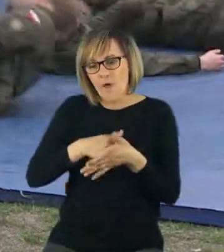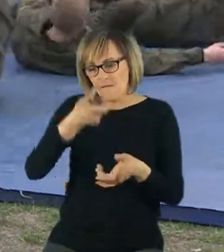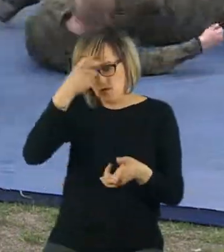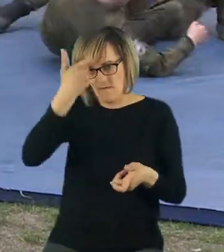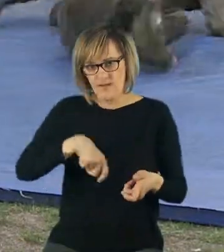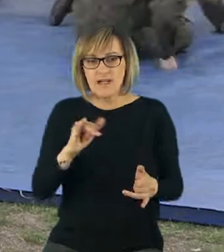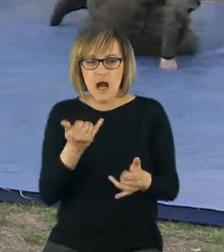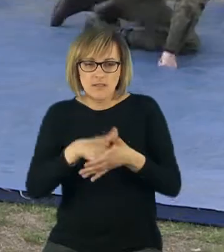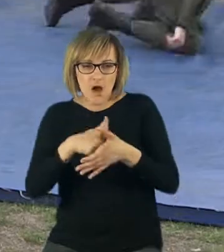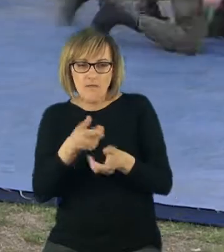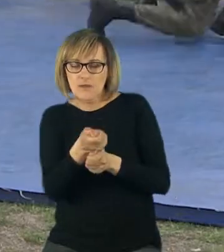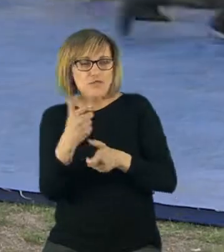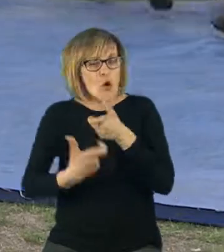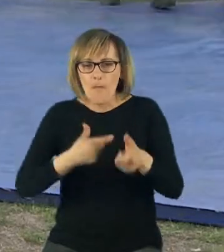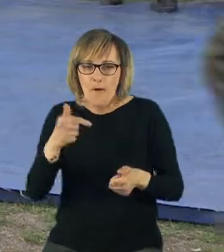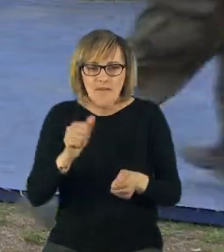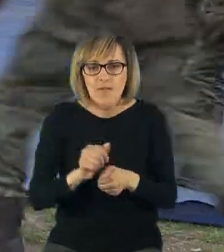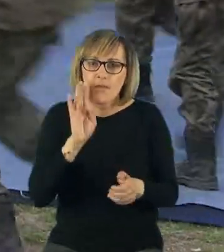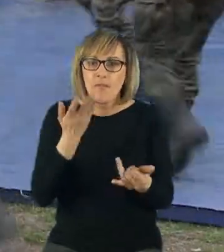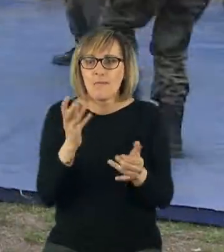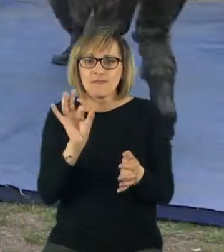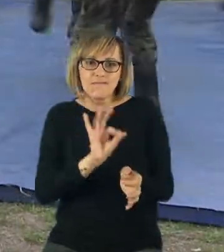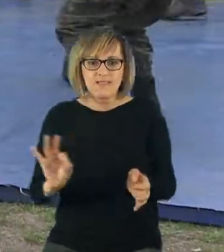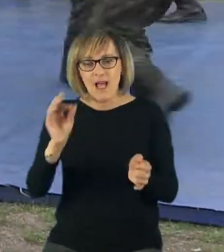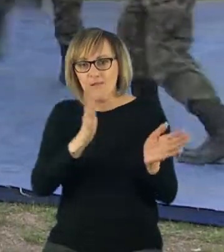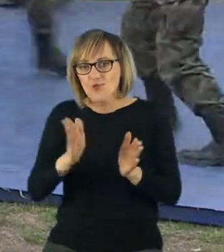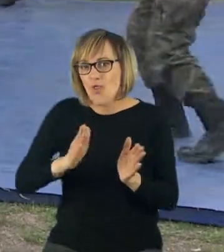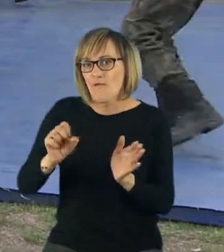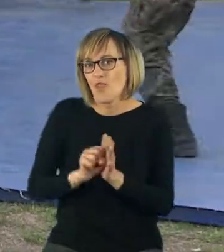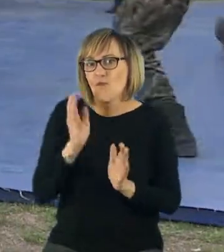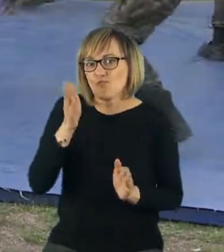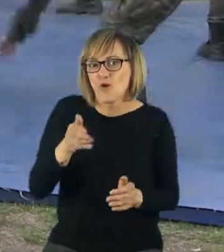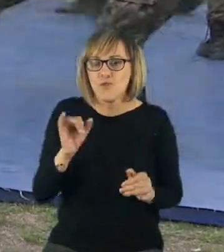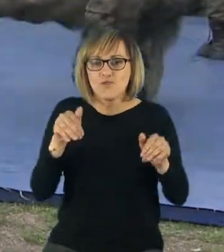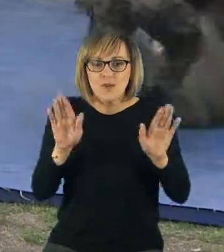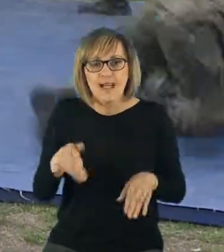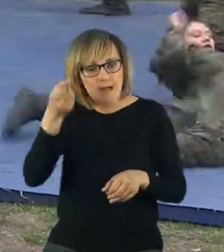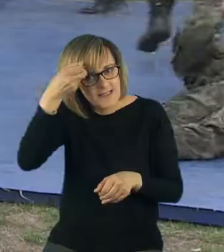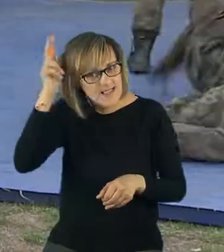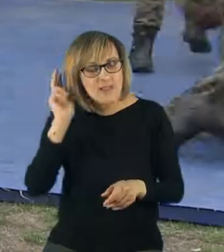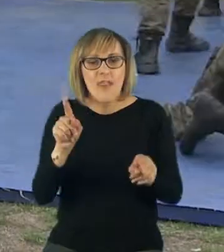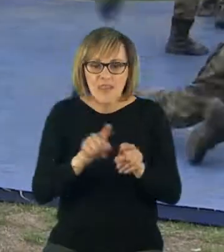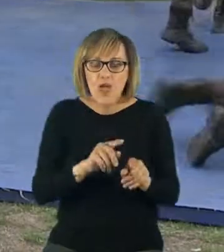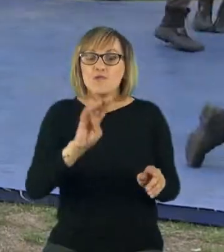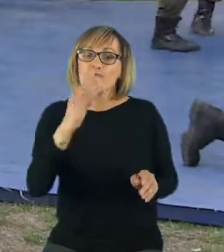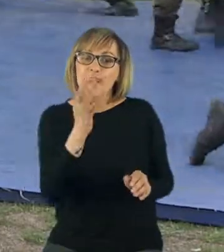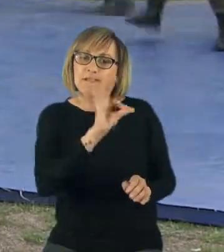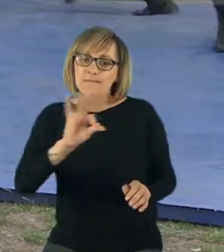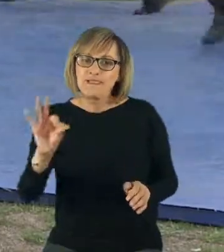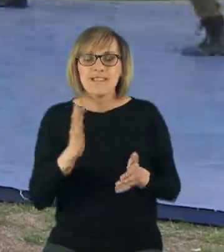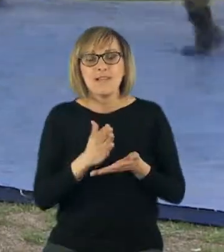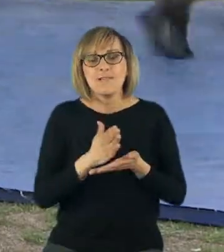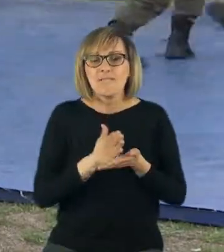W ramach ratownictwa, no o ratownictwie się mówi dużo, bardzo istotna rzecz, zresztą elementy ratownictwa występują w każdej z